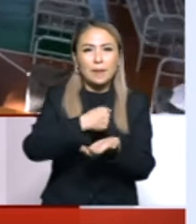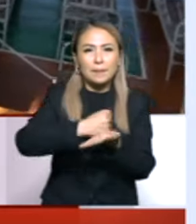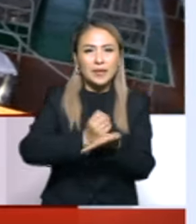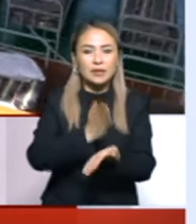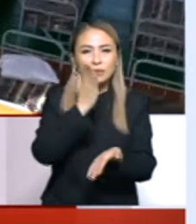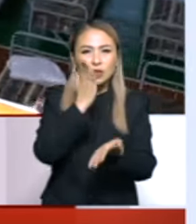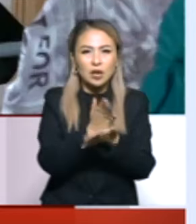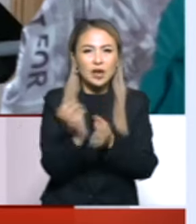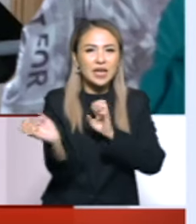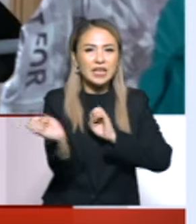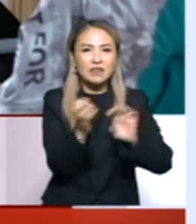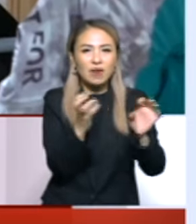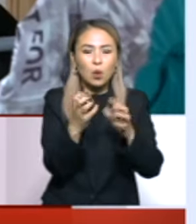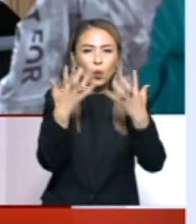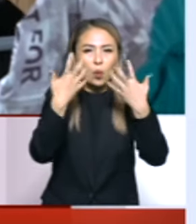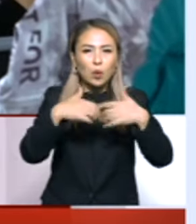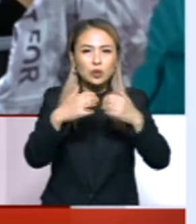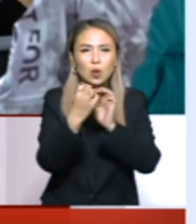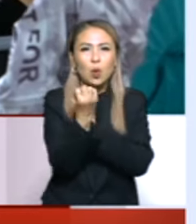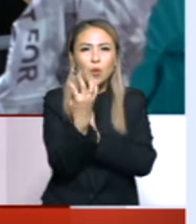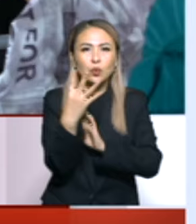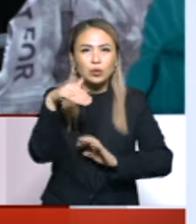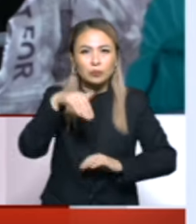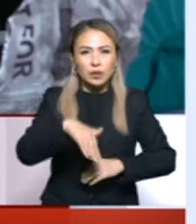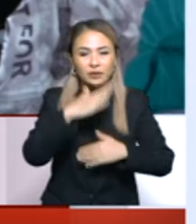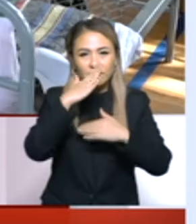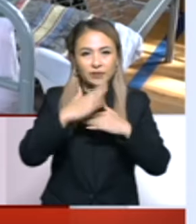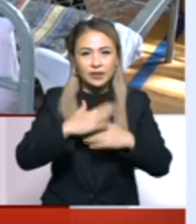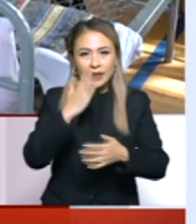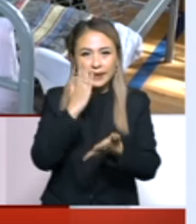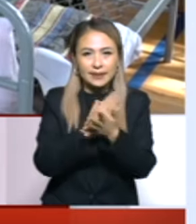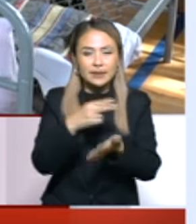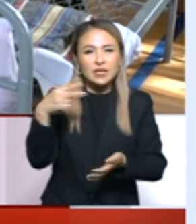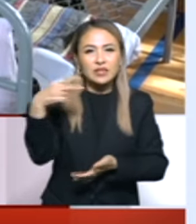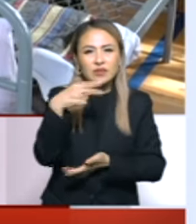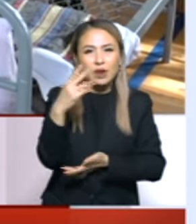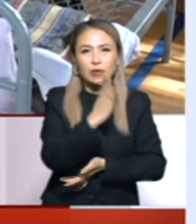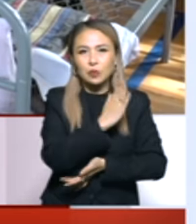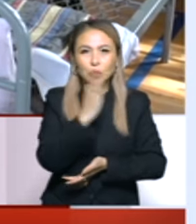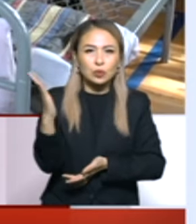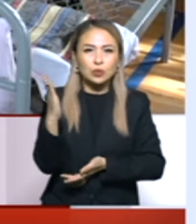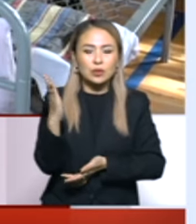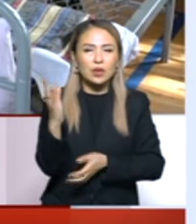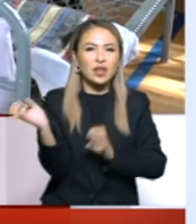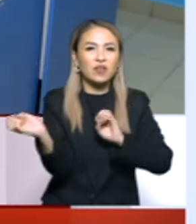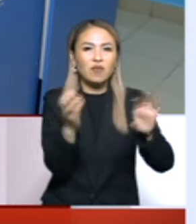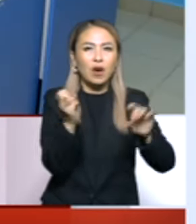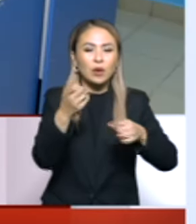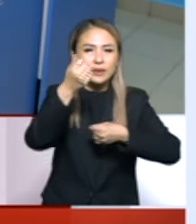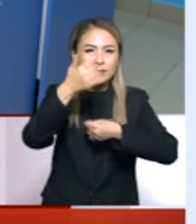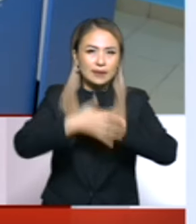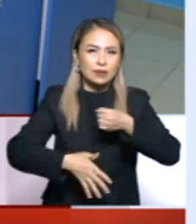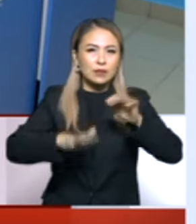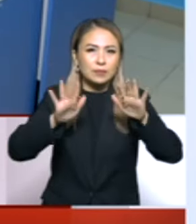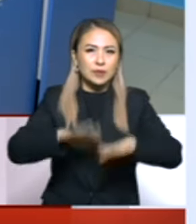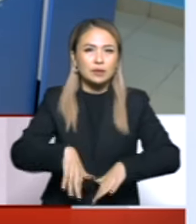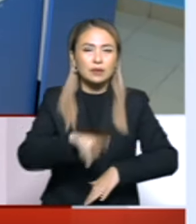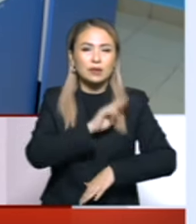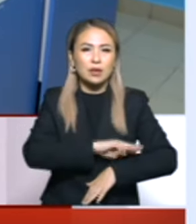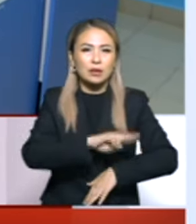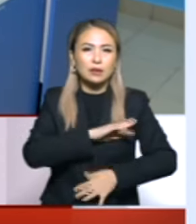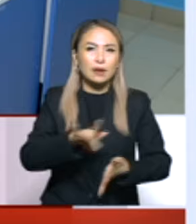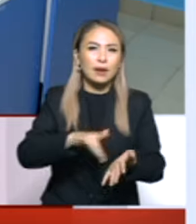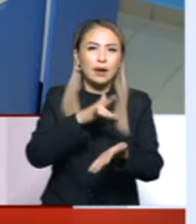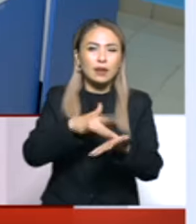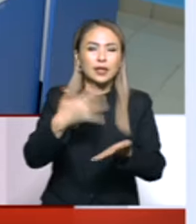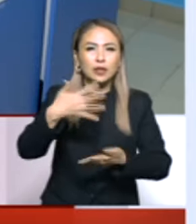жатыр. Эвакуацияланғандардың саны 14 мыңға жуықтап қалды. Оның 2 мыңнан астамы эвакуациялық орталықтарға орналастырылған. Қалада